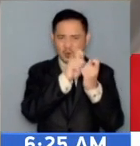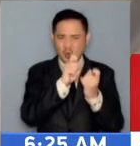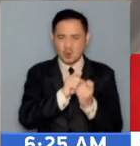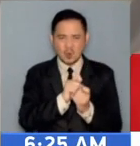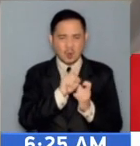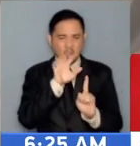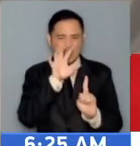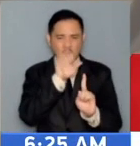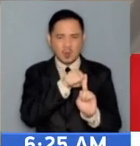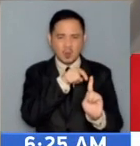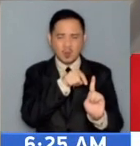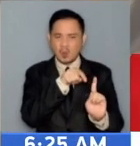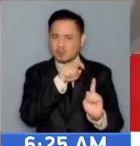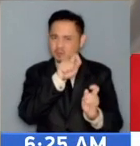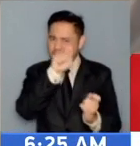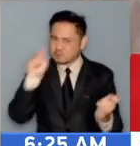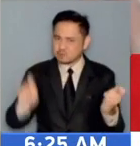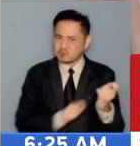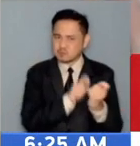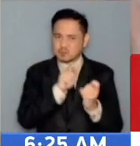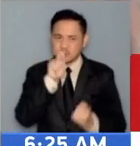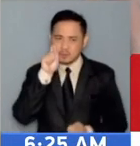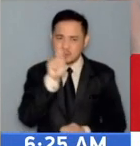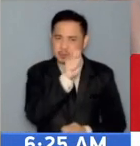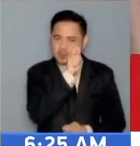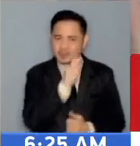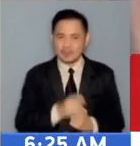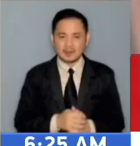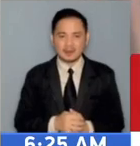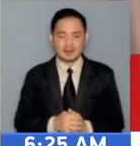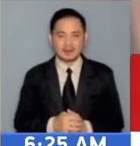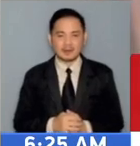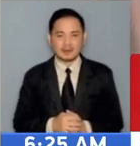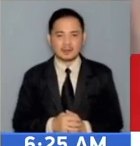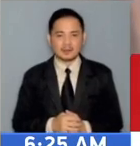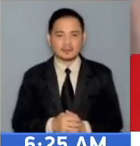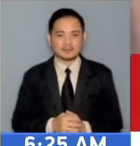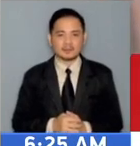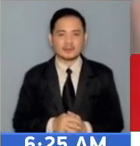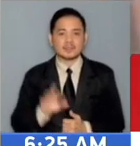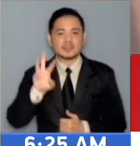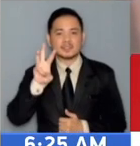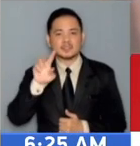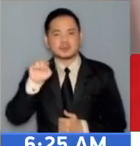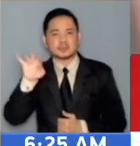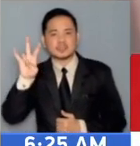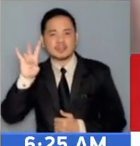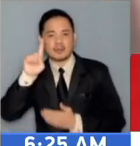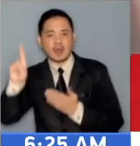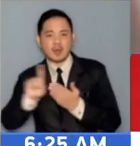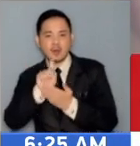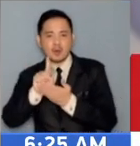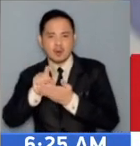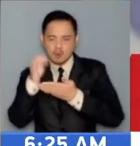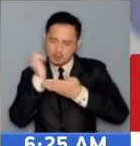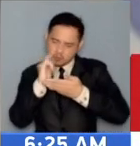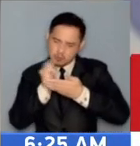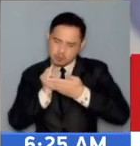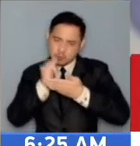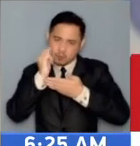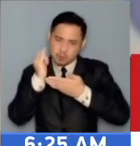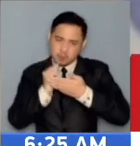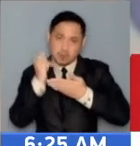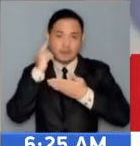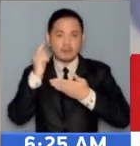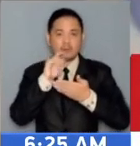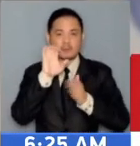papel. Kaya inaabot daw siya ng 6 to 7 hours para matapos ang isang 3D drawing nito. Grade 1 pa